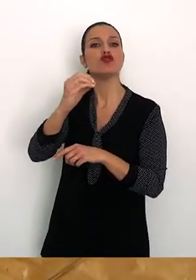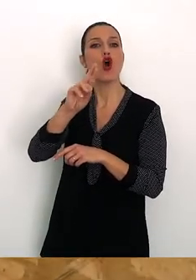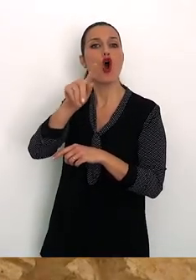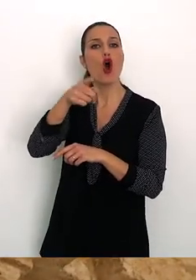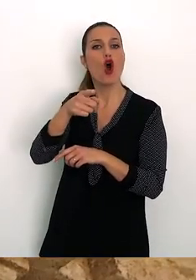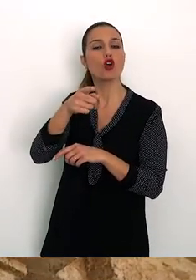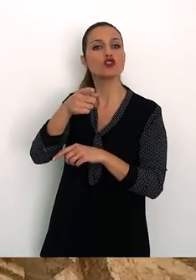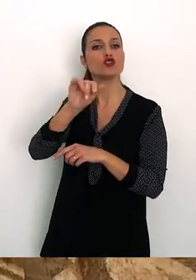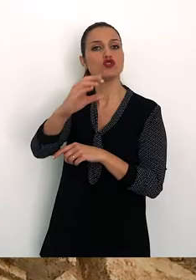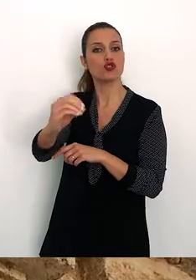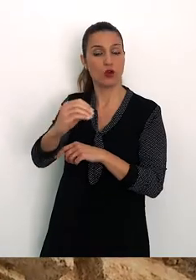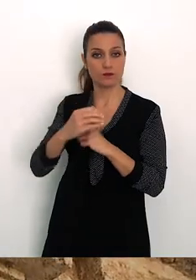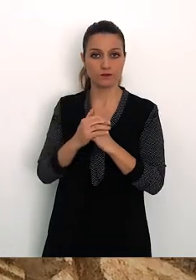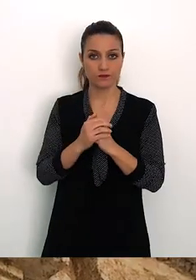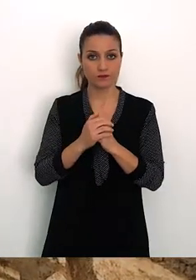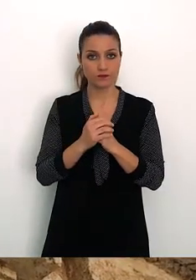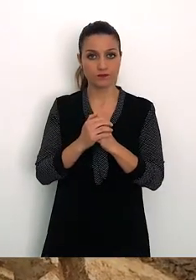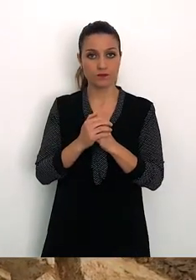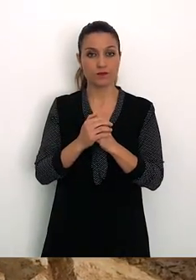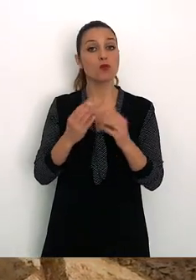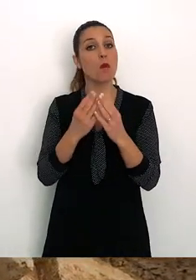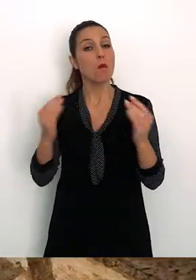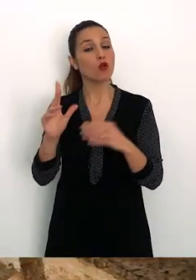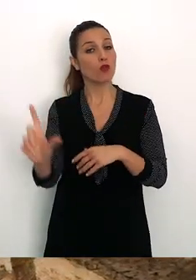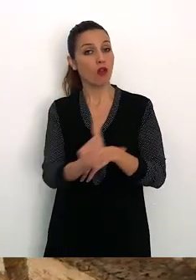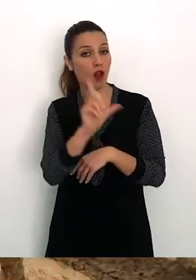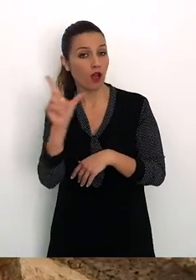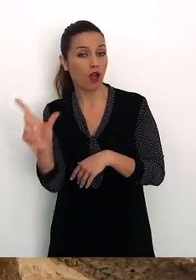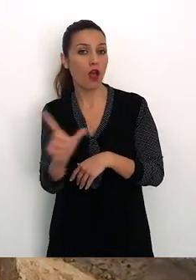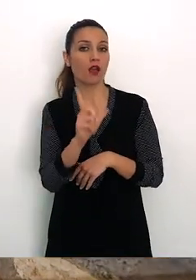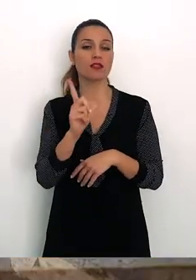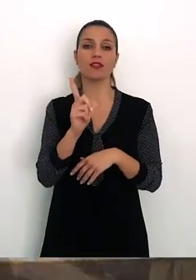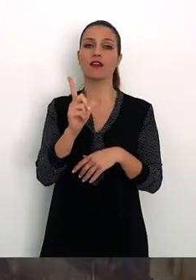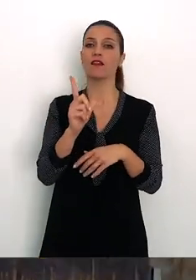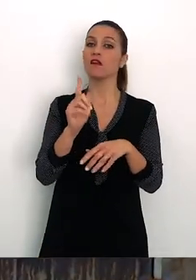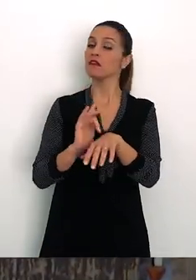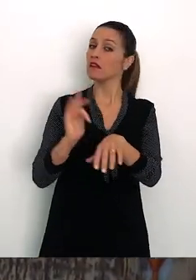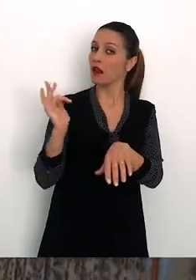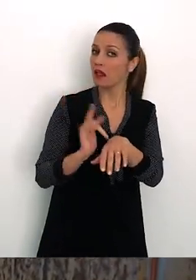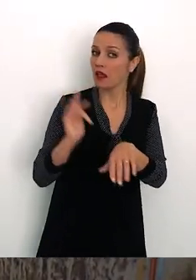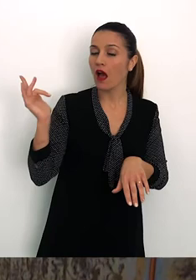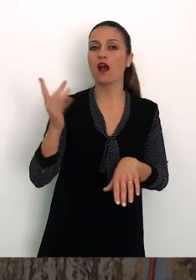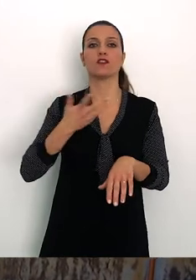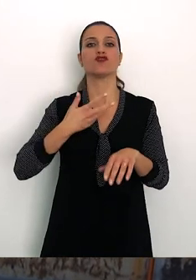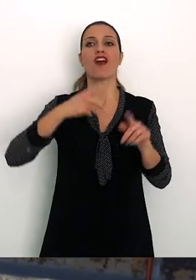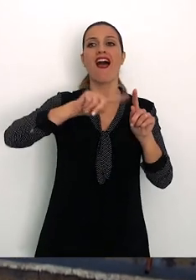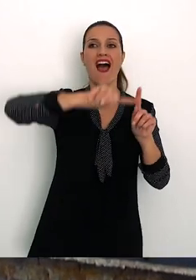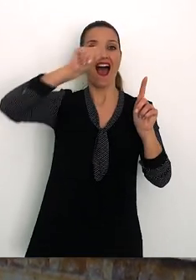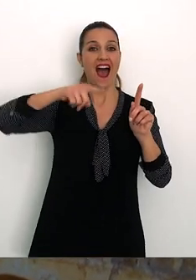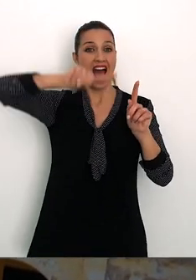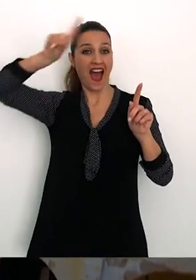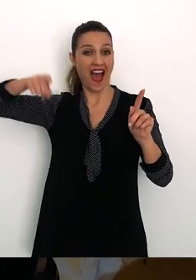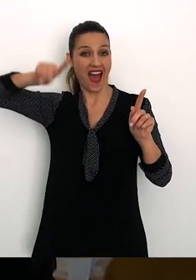Giorgio. Esso è molto elegante e raffinato, abbellito da un loggiato ad archi a tutto sesto che poggiano su